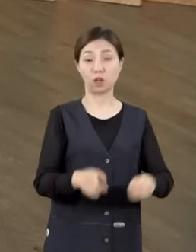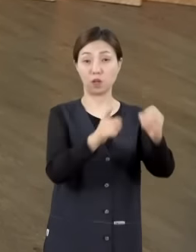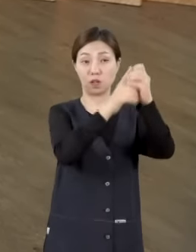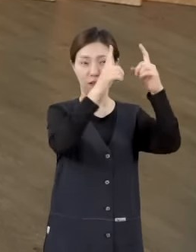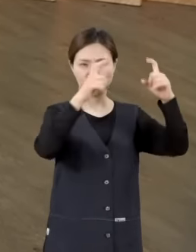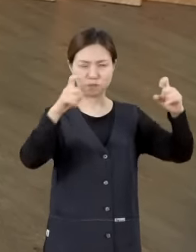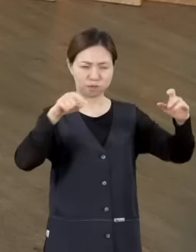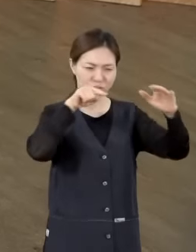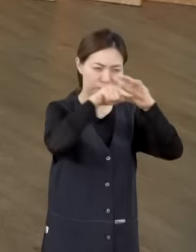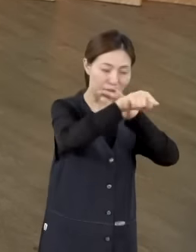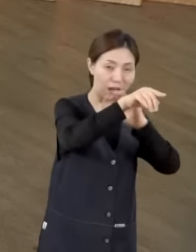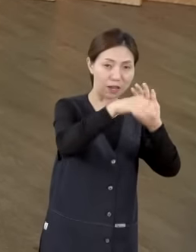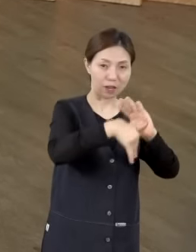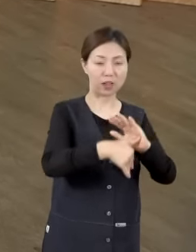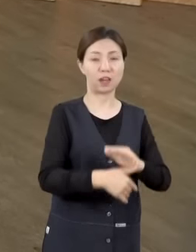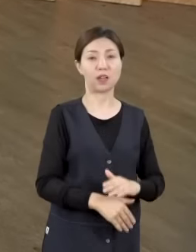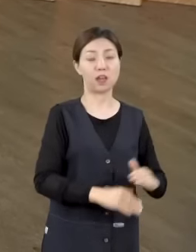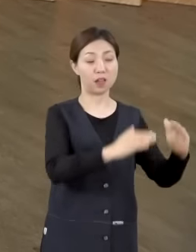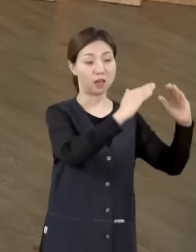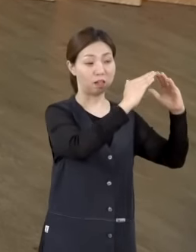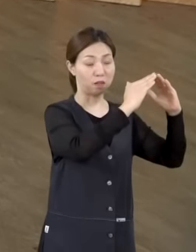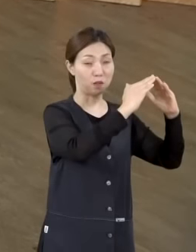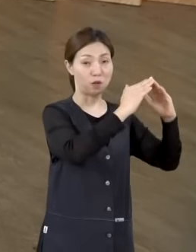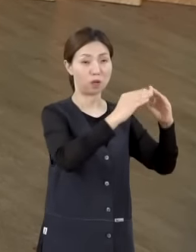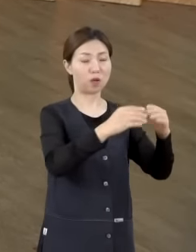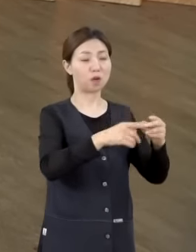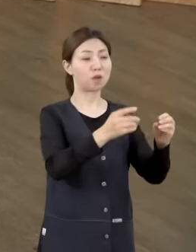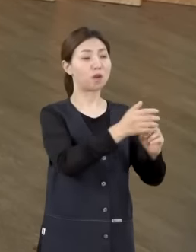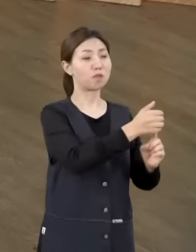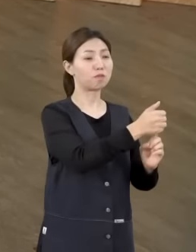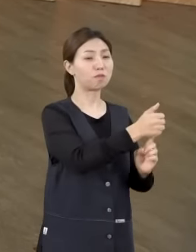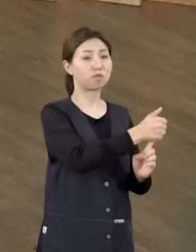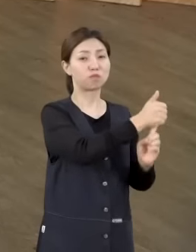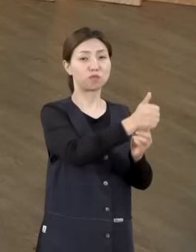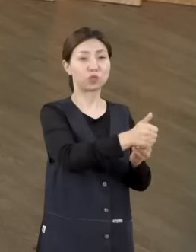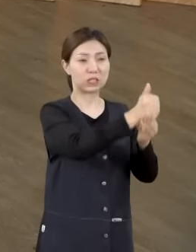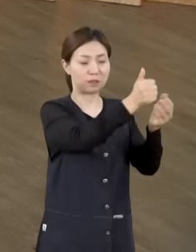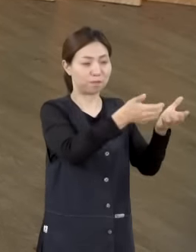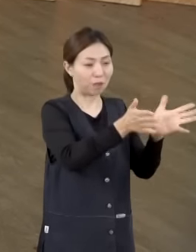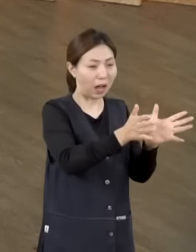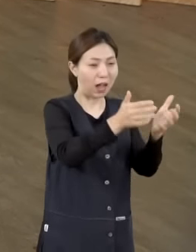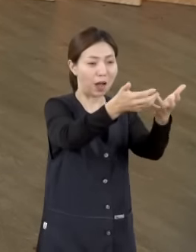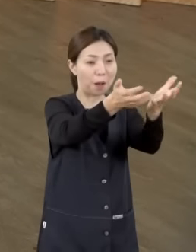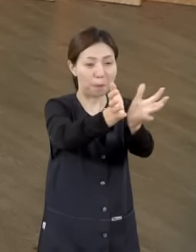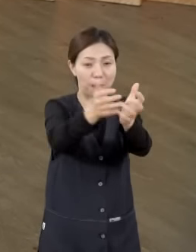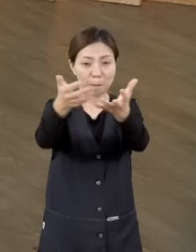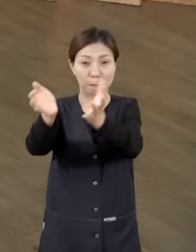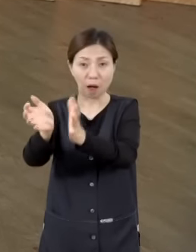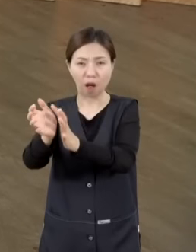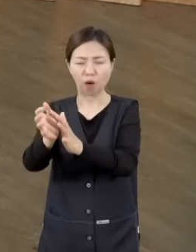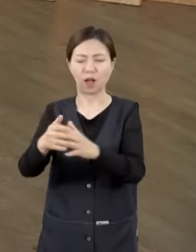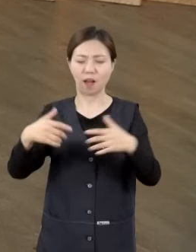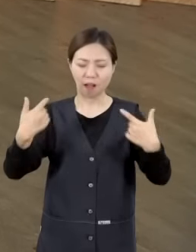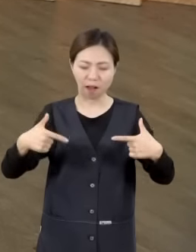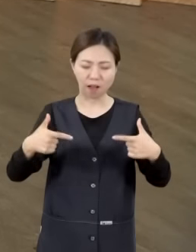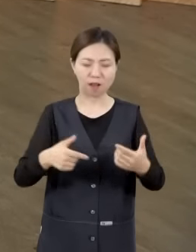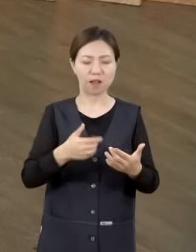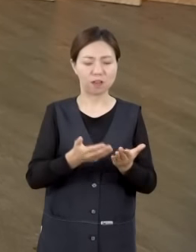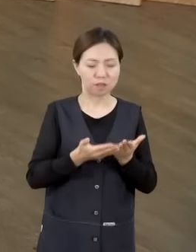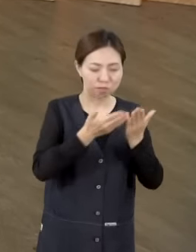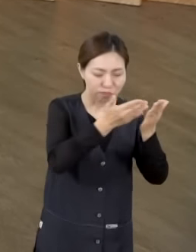보태고 사찰에 갈 때마다 모든 정각에 공양을